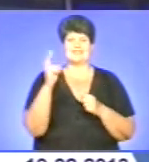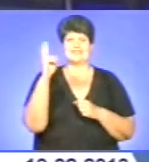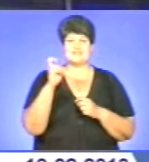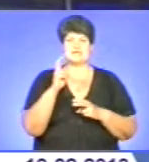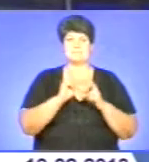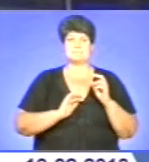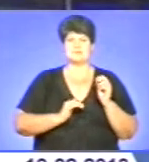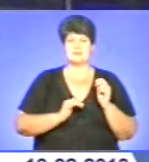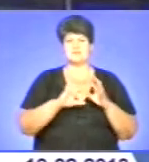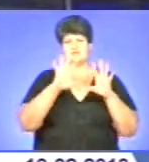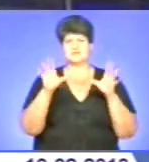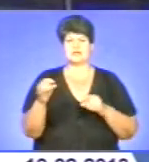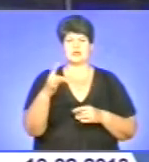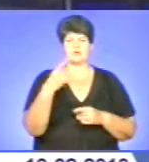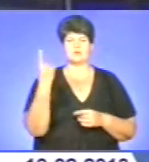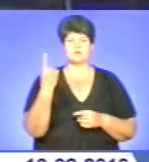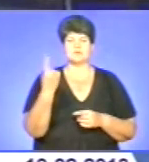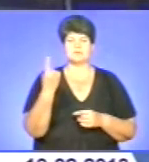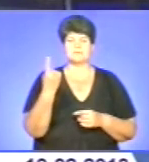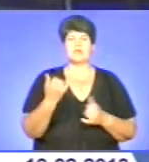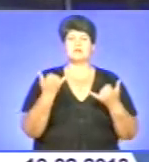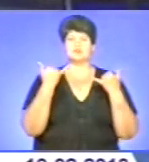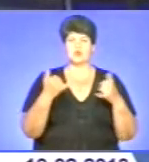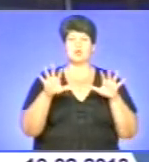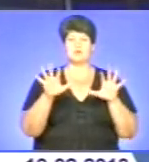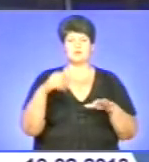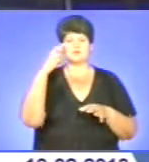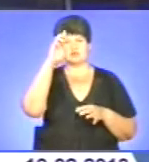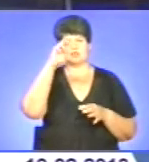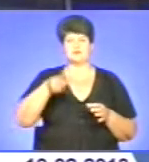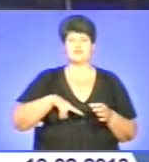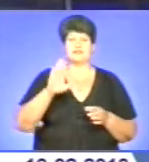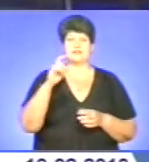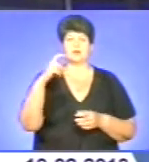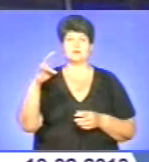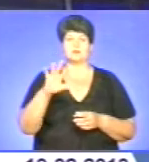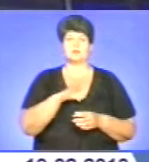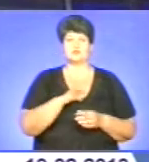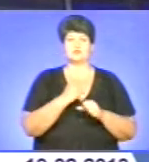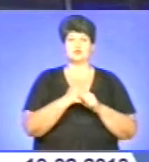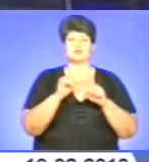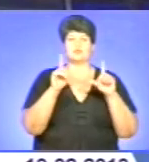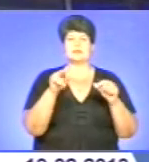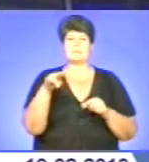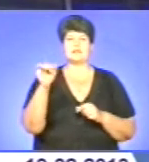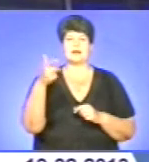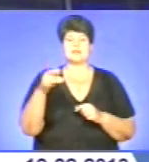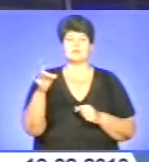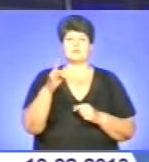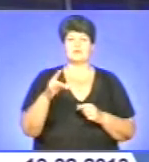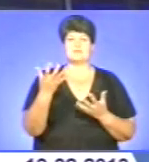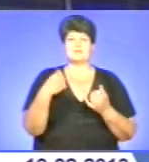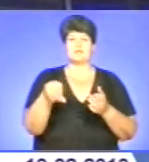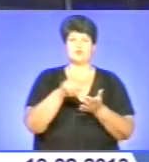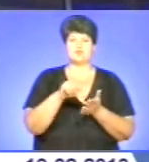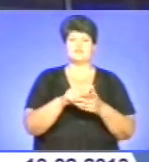усіх районів області сьогодні голова Обласної Державної адміністрації Валентин Хоптян перебував з робочою поїздкою в підгаєцькому районі де взяв участь